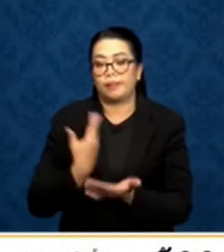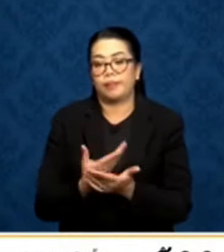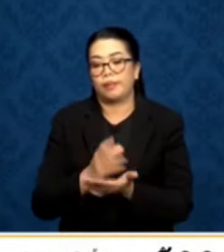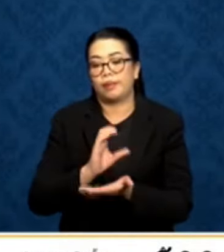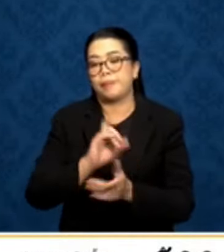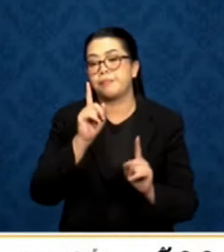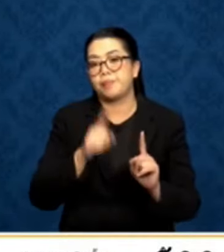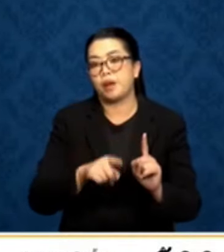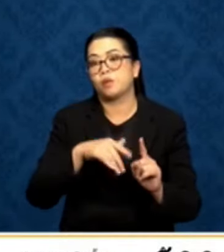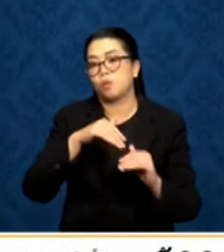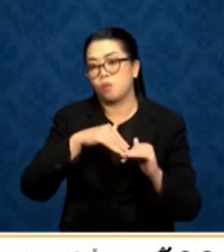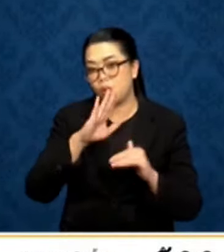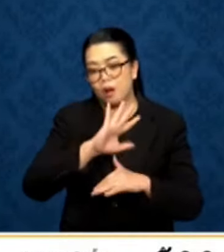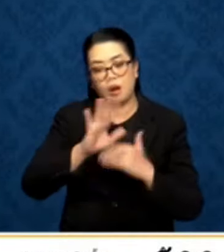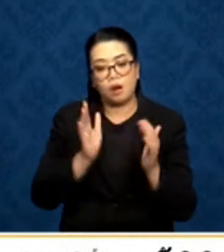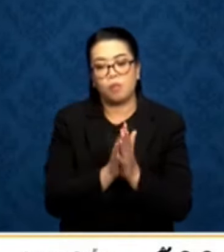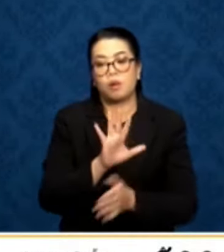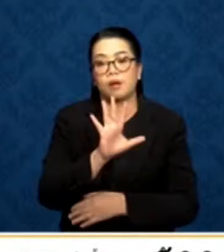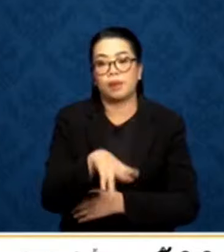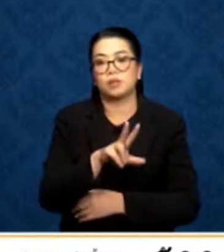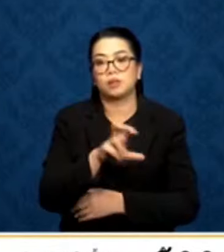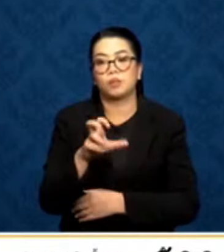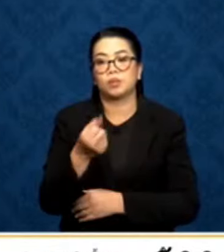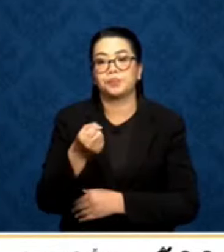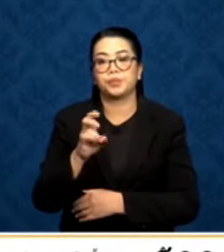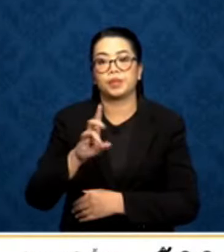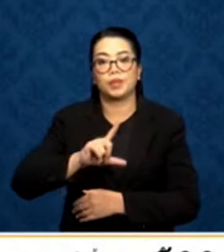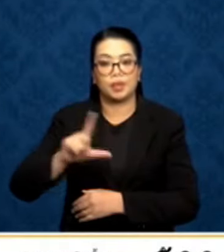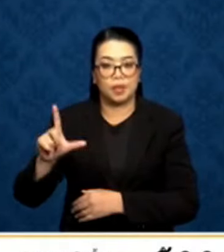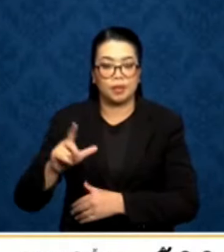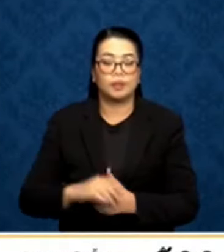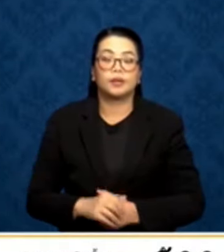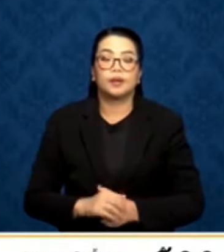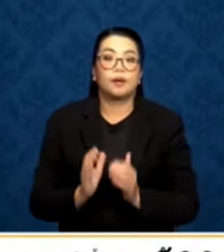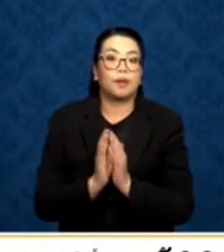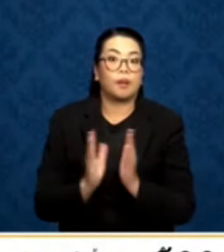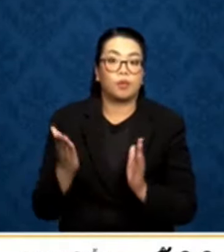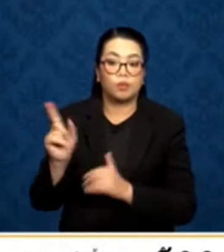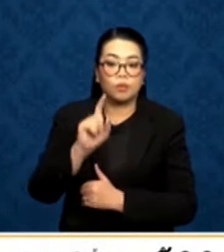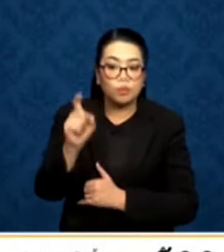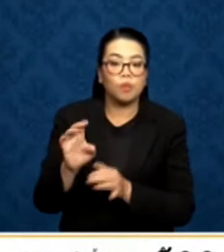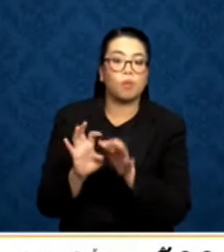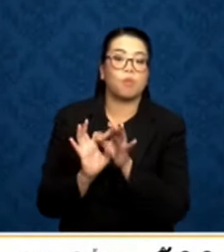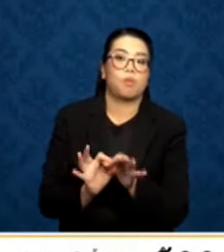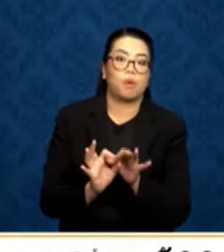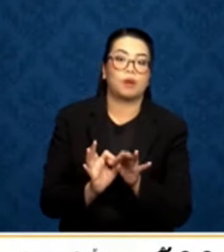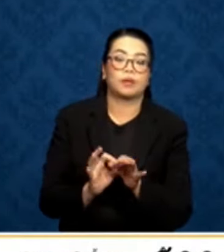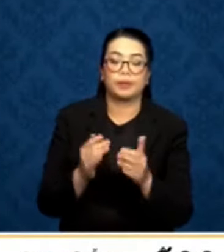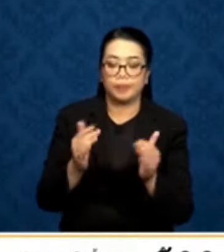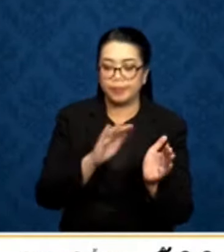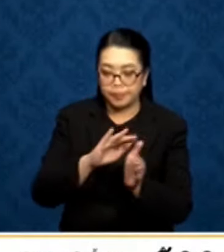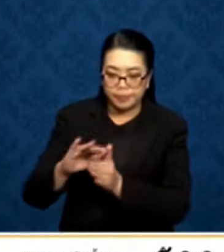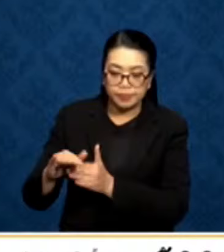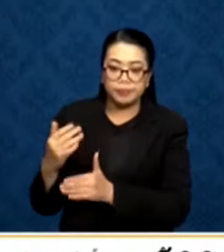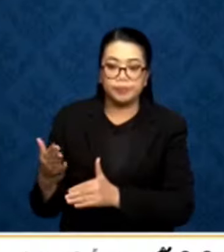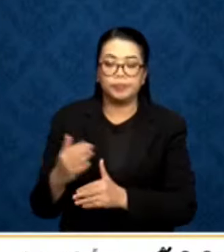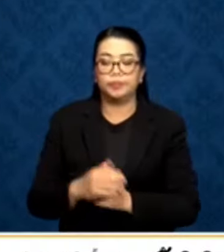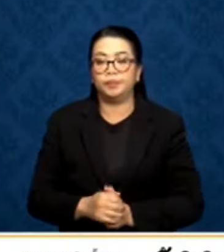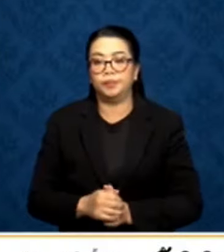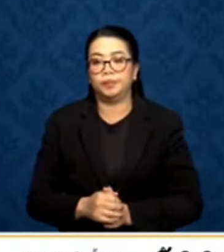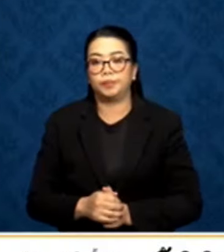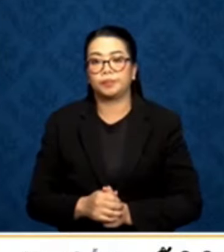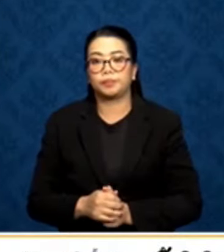กว่าแต่มีอยู่พันเอ่อทั้งหมดเนี่ย 5,300117ล้านบาทนะครับต้องขอบคุณที่มีความเป็นห่วงต่อมาครับในข้อสังเกตที่